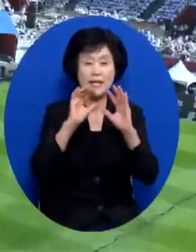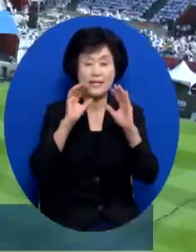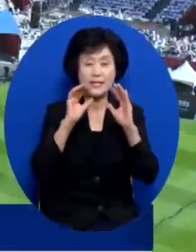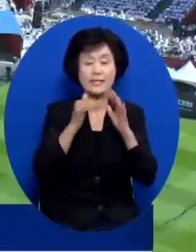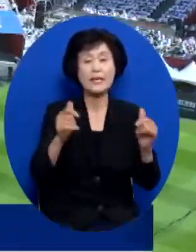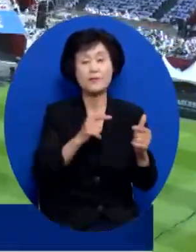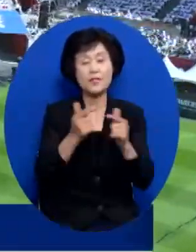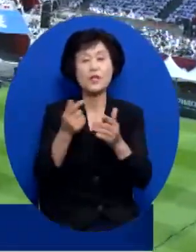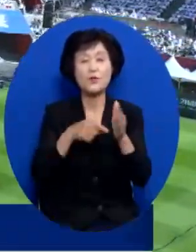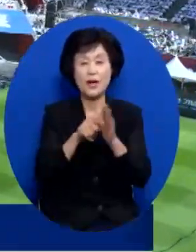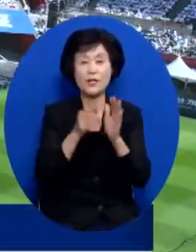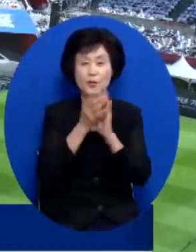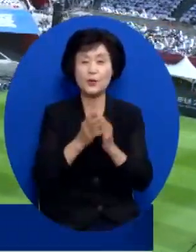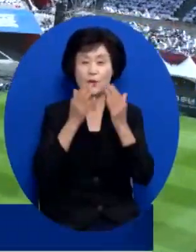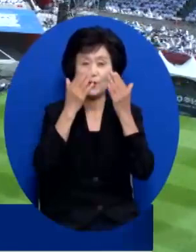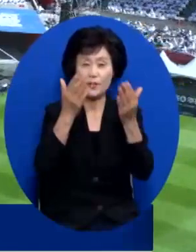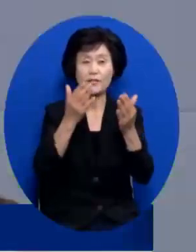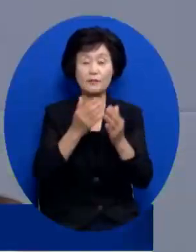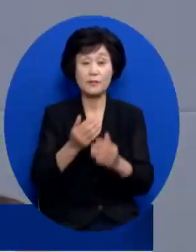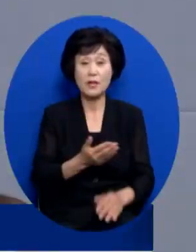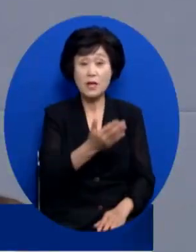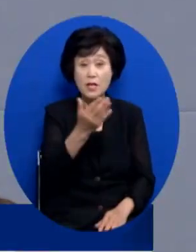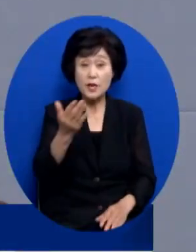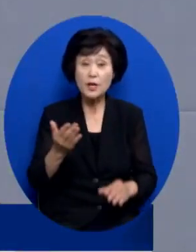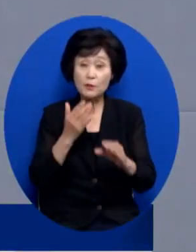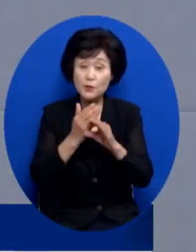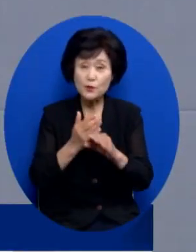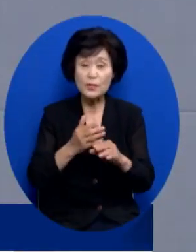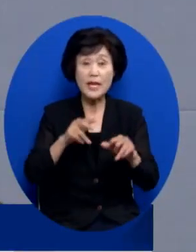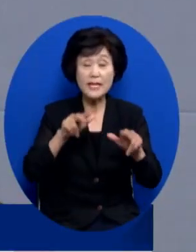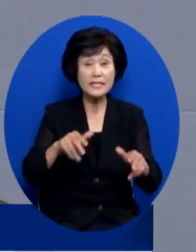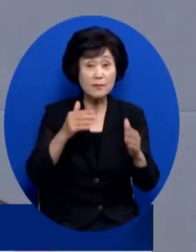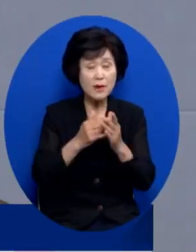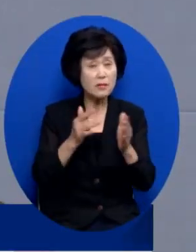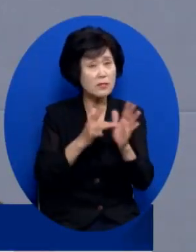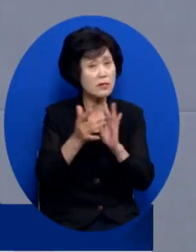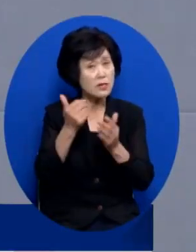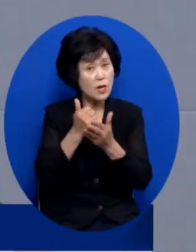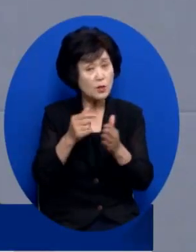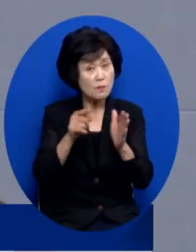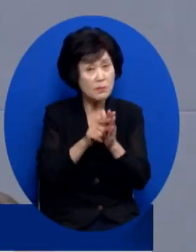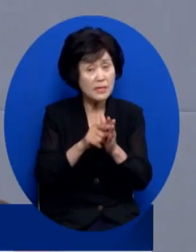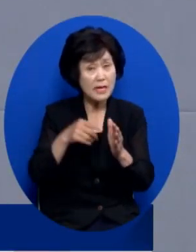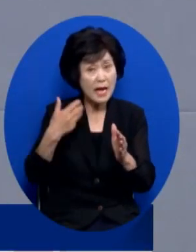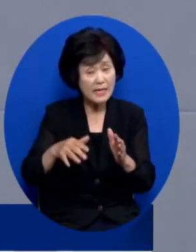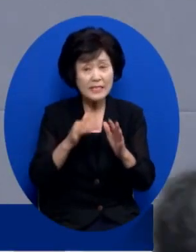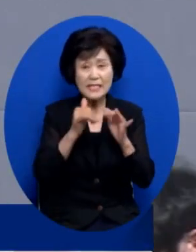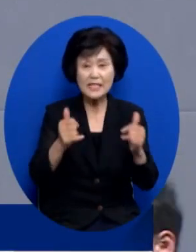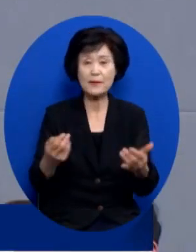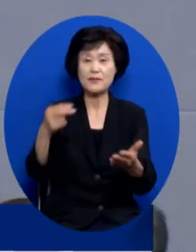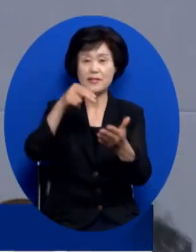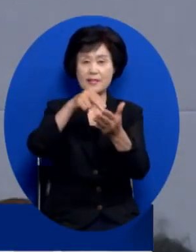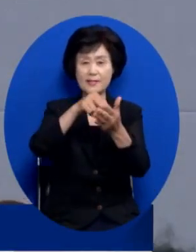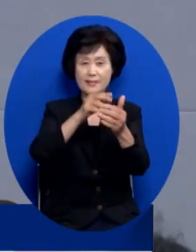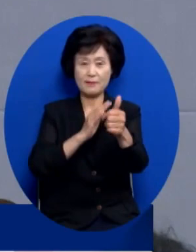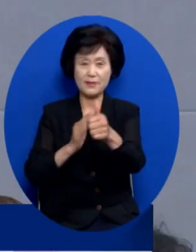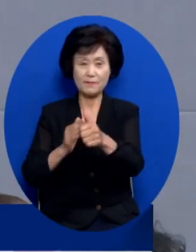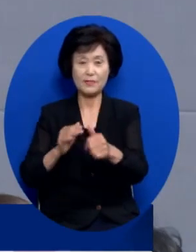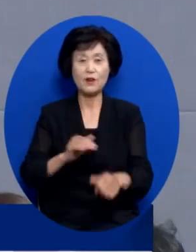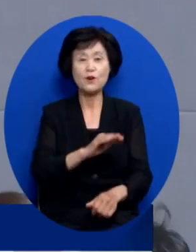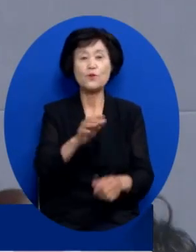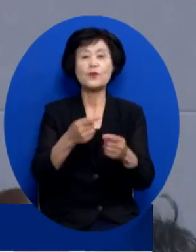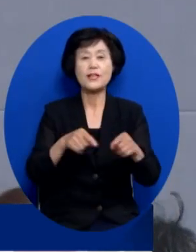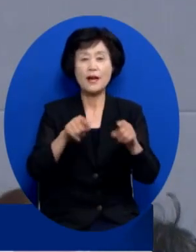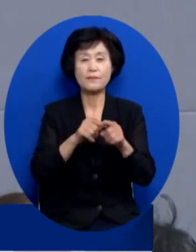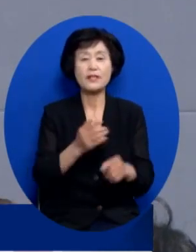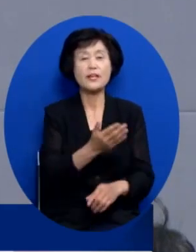if you've never invited Christ, 그러나 여러분 가운데 아직까지 예수님 안 믿으시는 분은 일어서시길 바랍니다. Then you stand, and we're going to have a prayer together. 그리고 우리